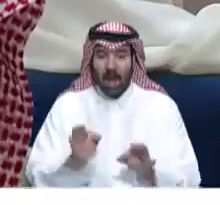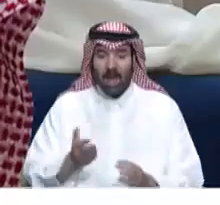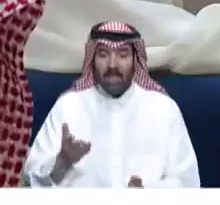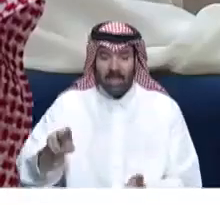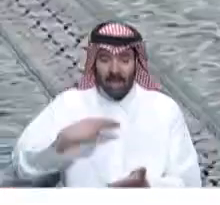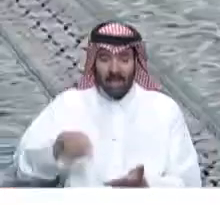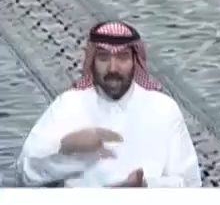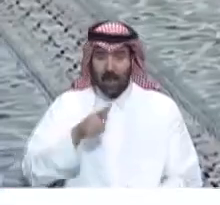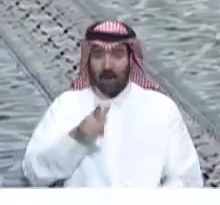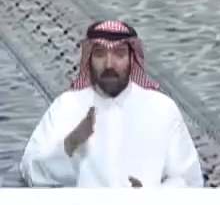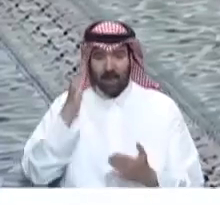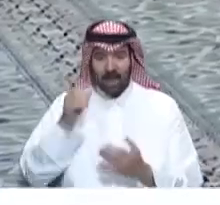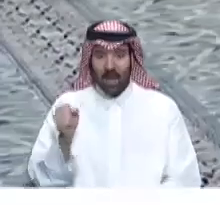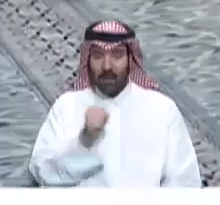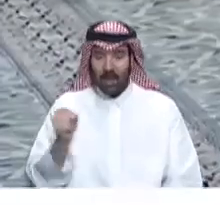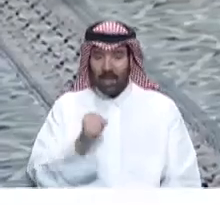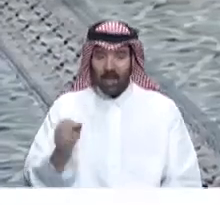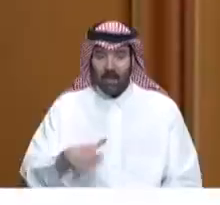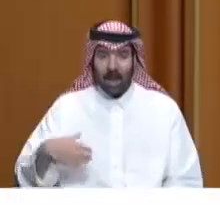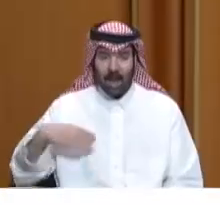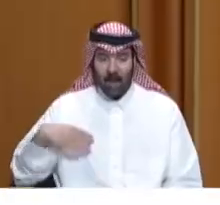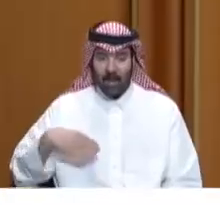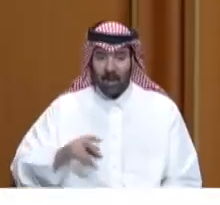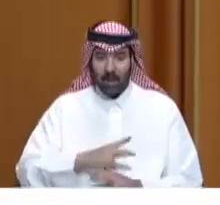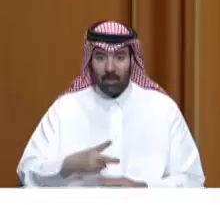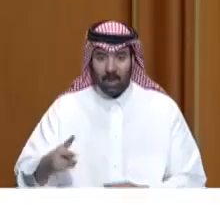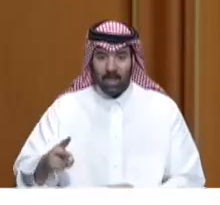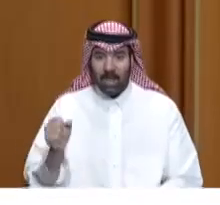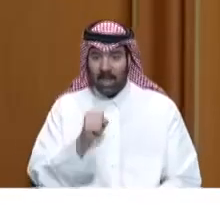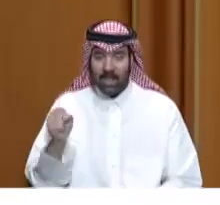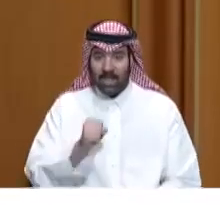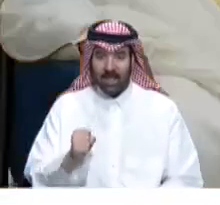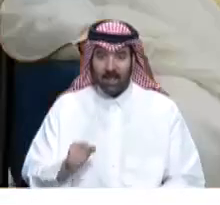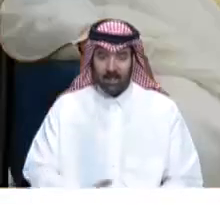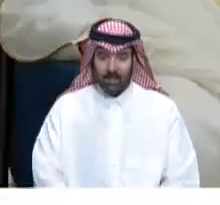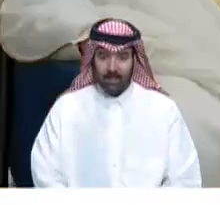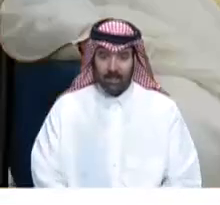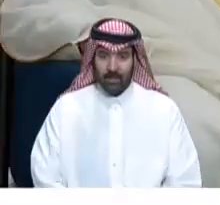الشريفين التهانية والتبريكات من أصحاب السمو والمعالي بالعيد السعيد.